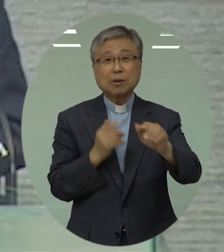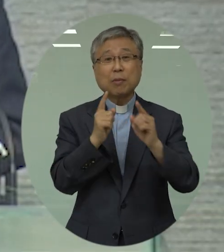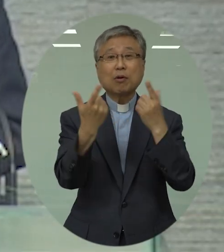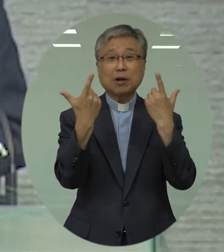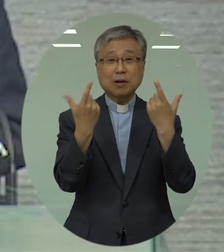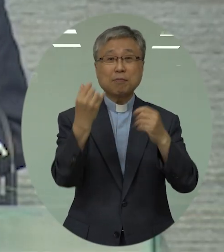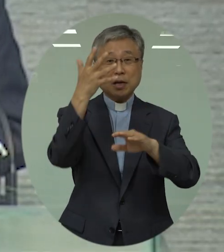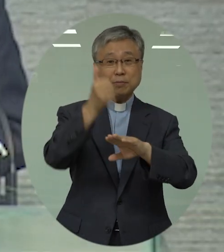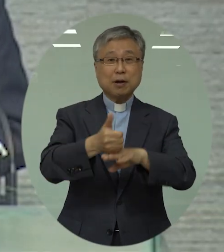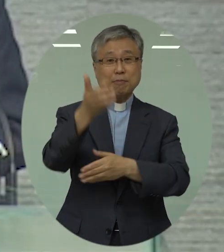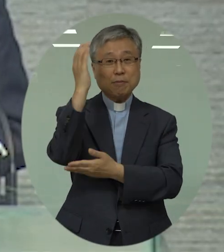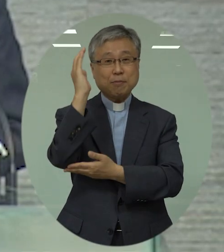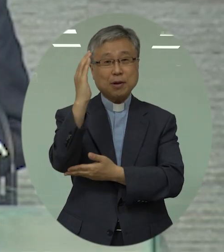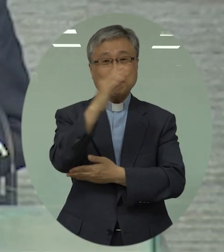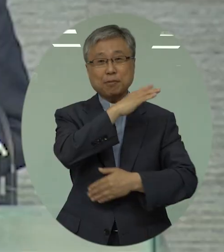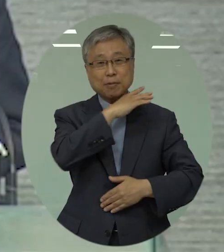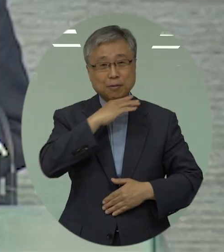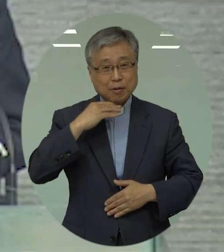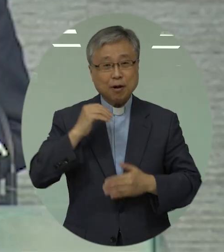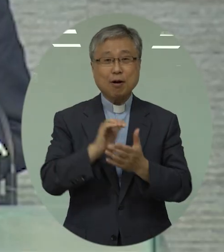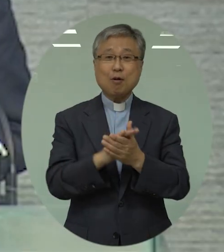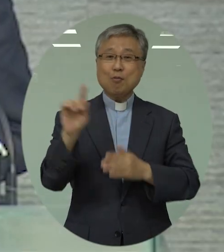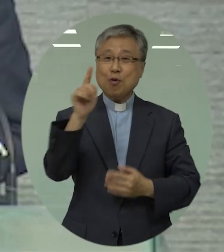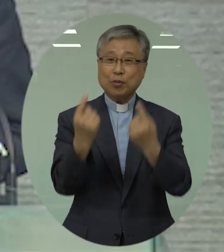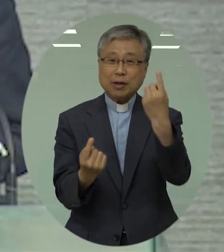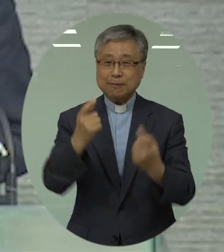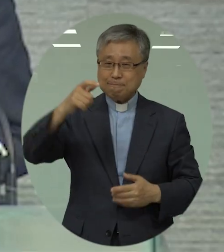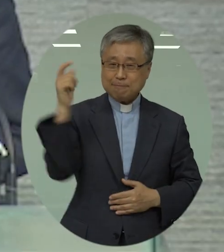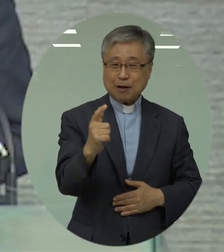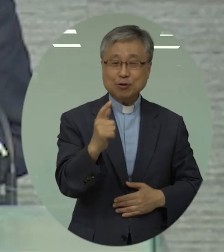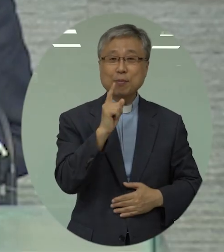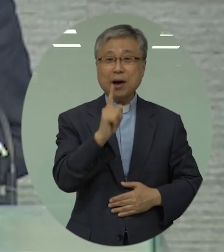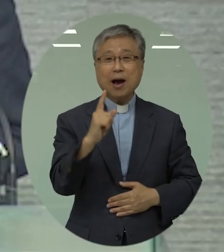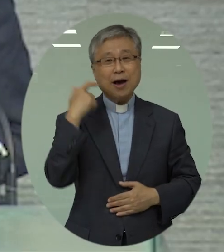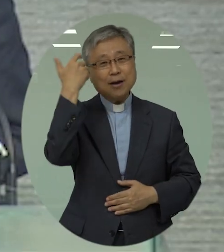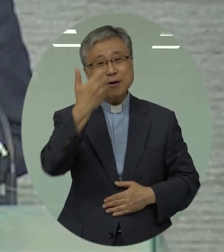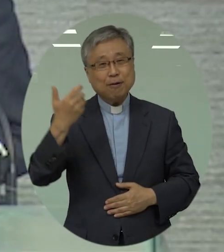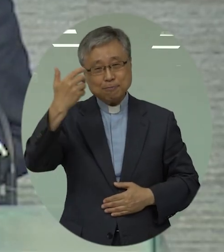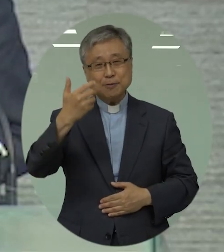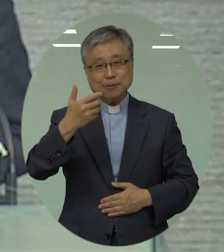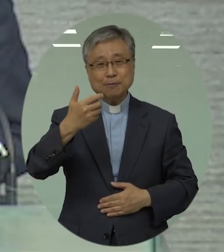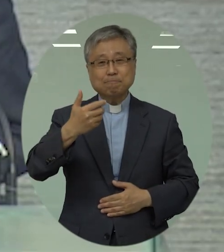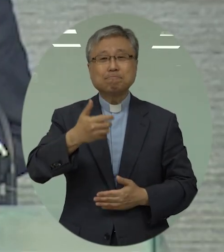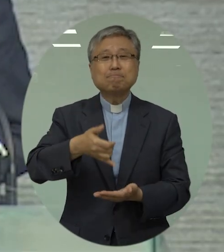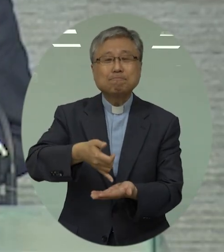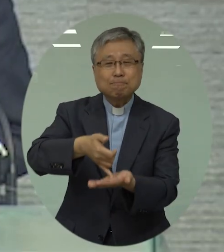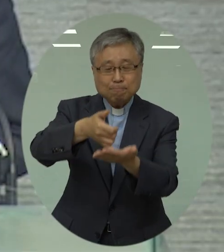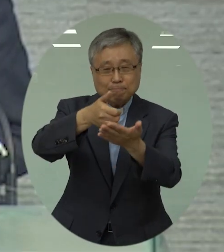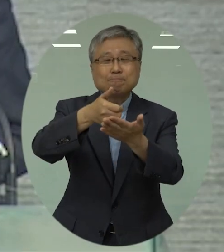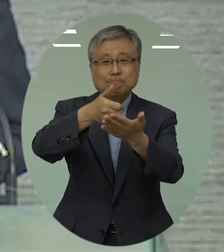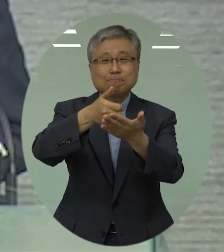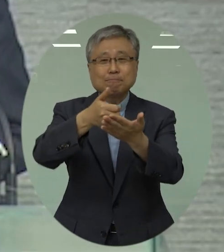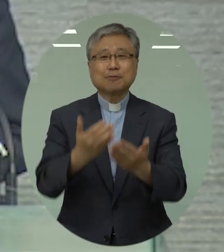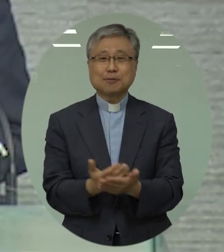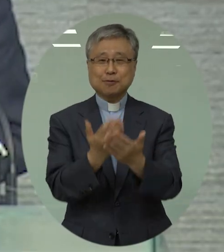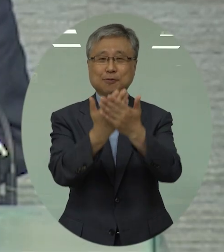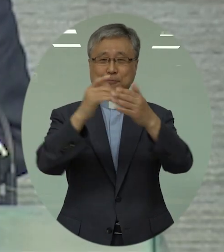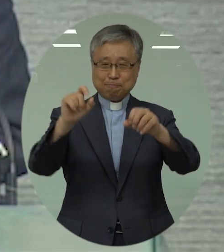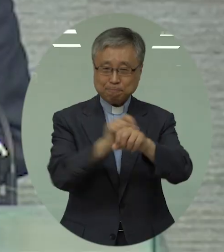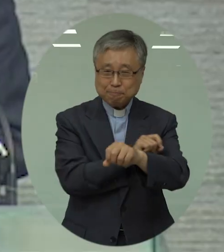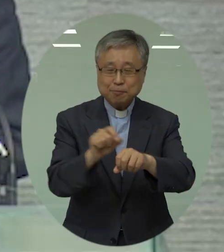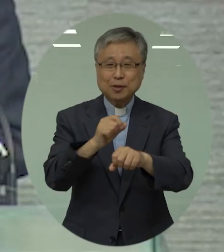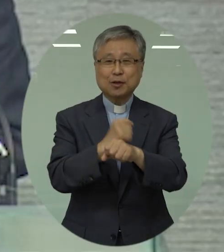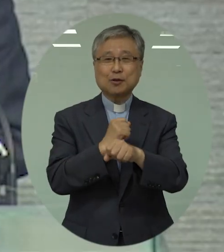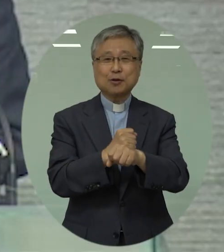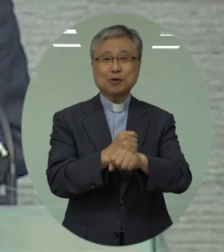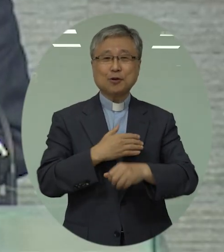최후의 메시지에서 베드로가 무엇보다 강조한 것이 바로 영적 성숙이었다. 이걸 우리가 특별히